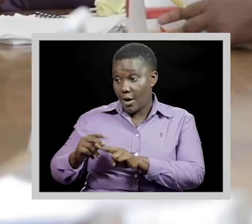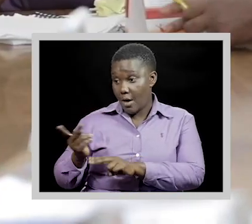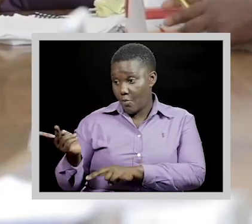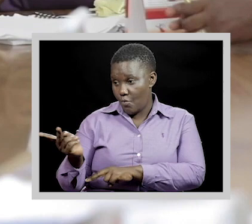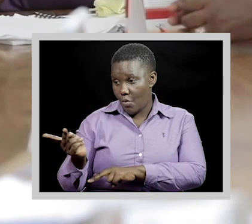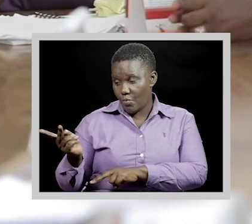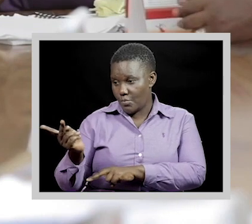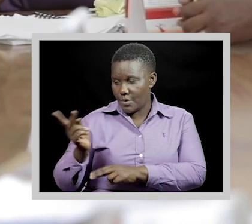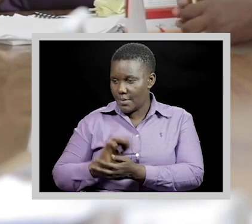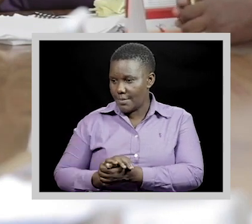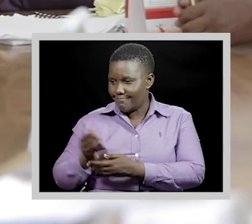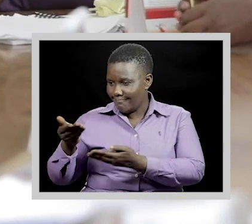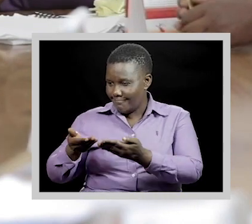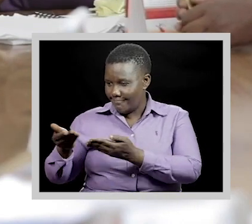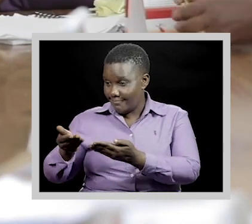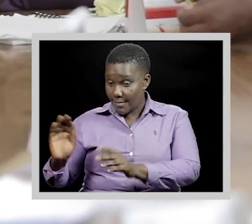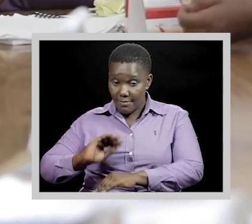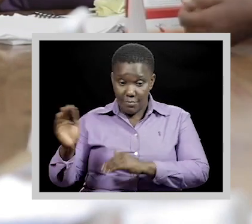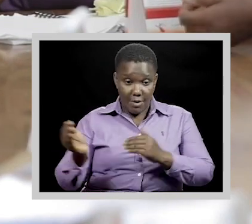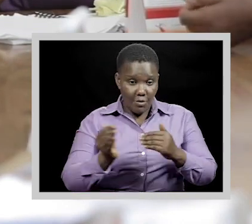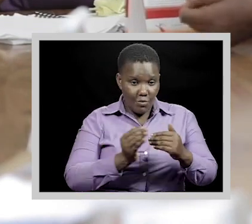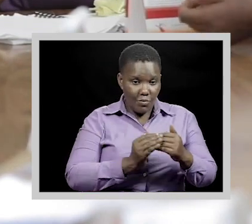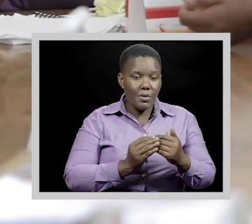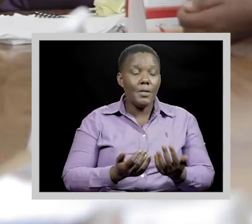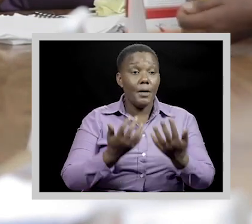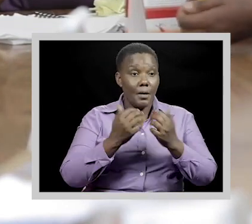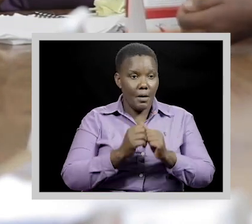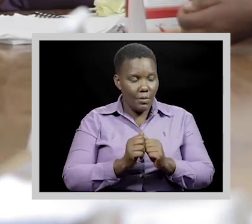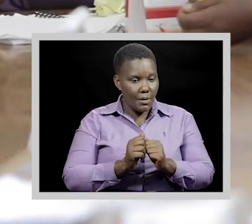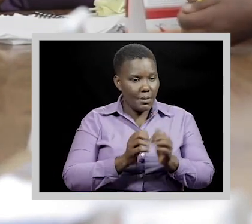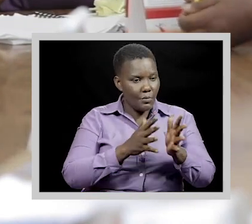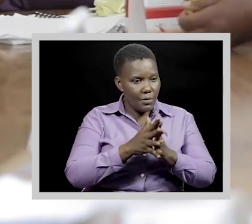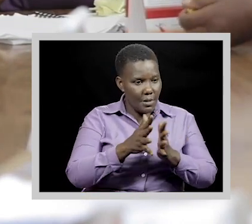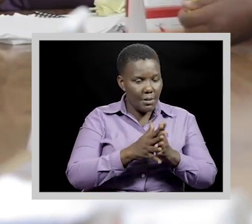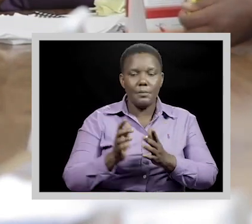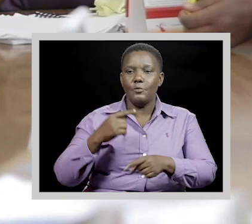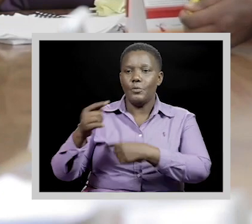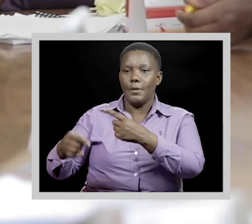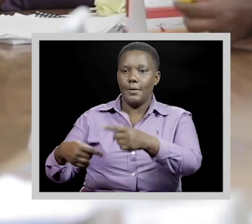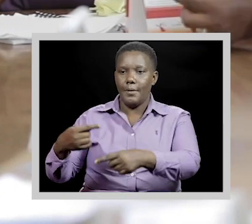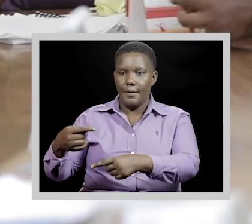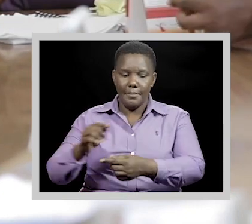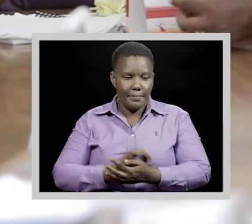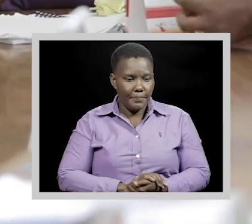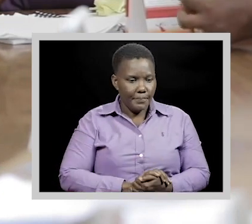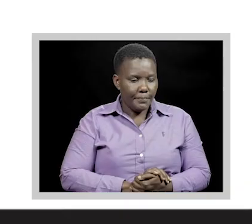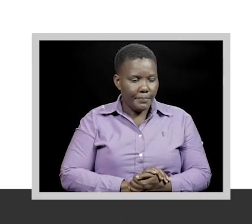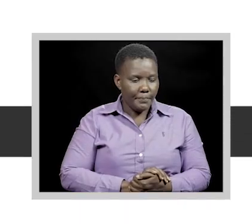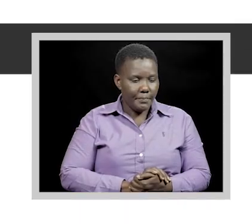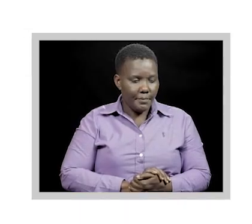na kumwandaa mtoto ili mtakaporudi kama atakuwa na uwezo wa kuzungumza basi tutaendelea na shauri